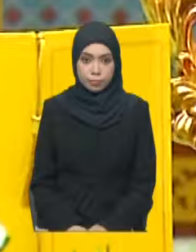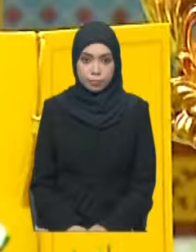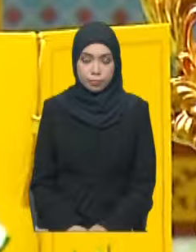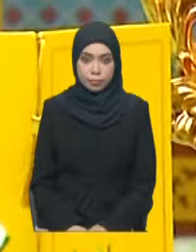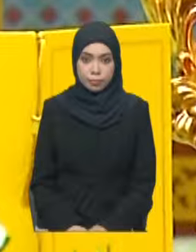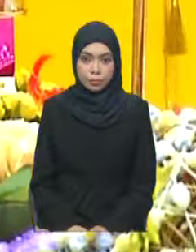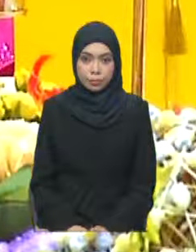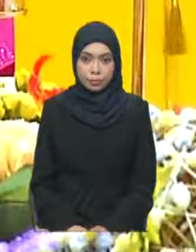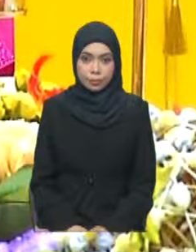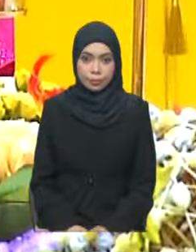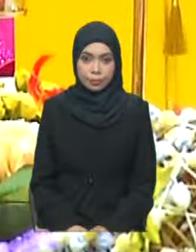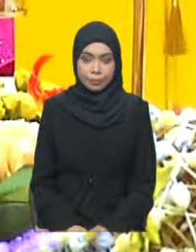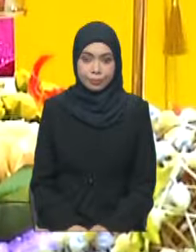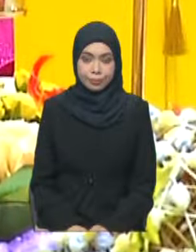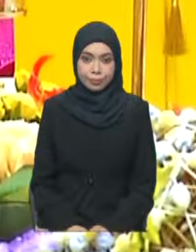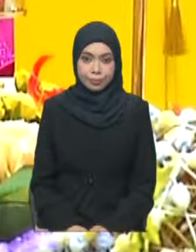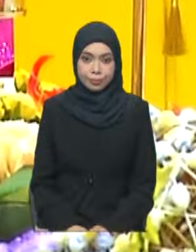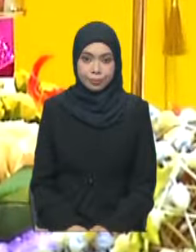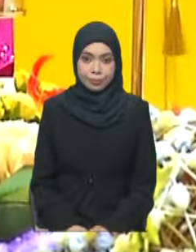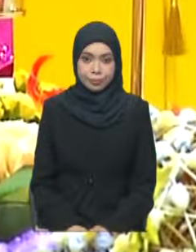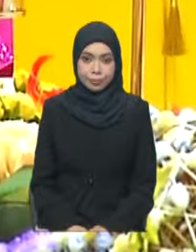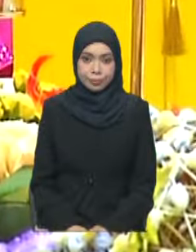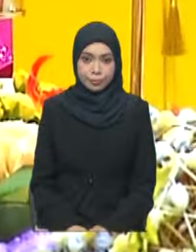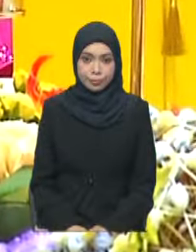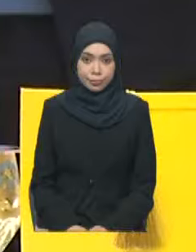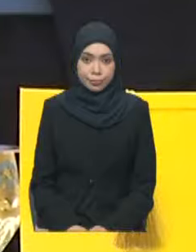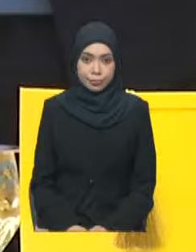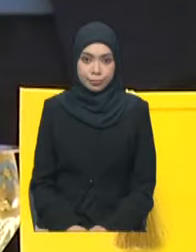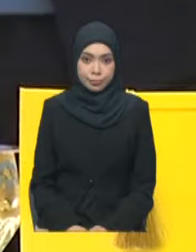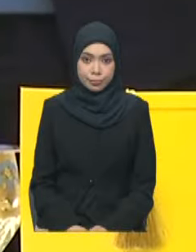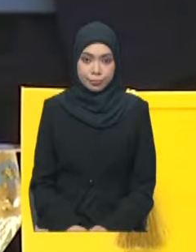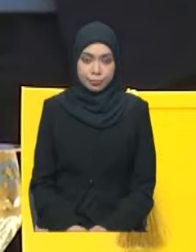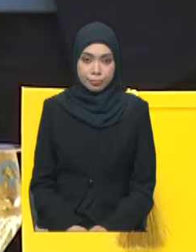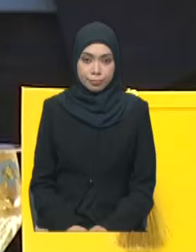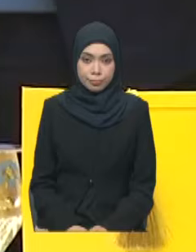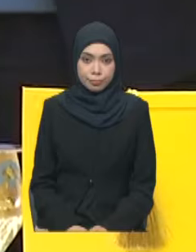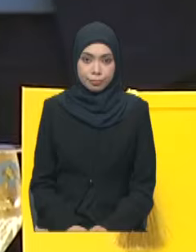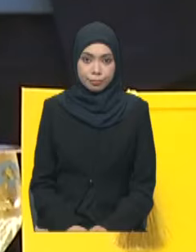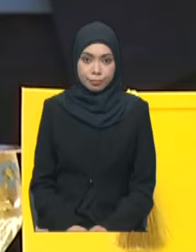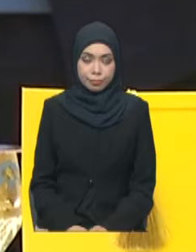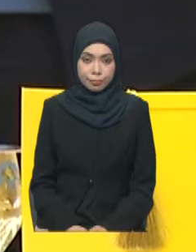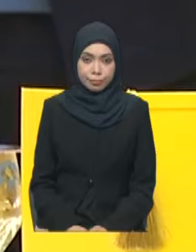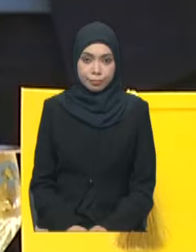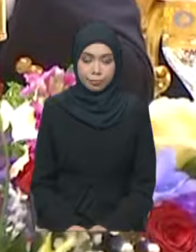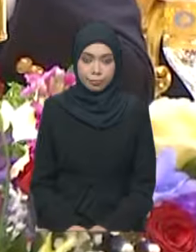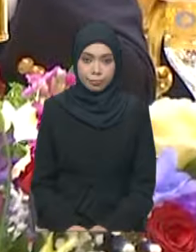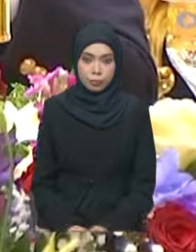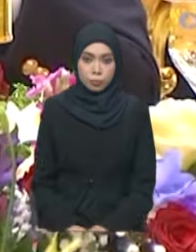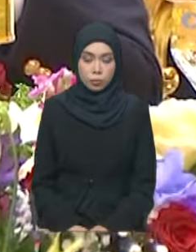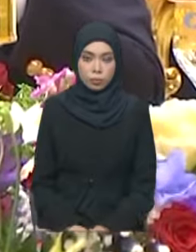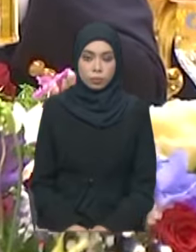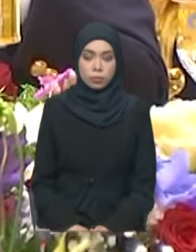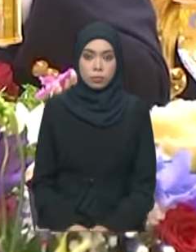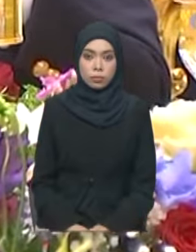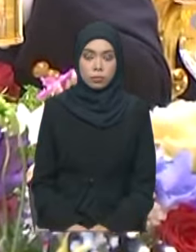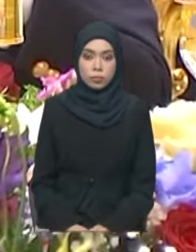kami, Azamat Sultan, ke bawah Duli Yang Maha Mulia Paduka Seri Baginda Sultan, Haji